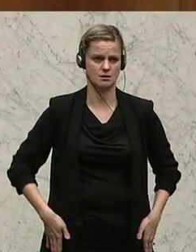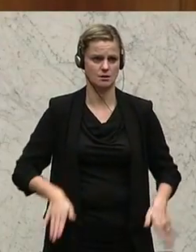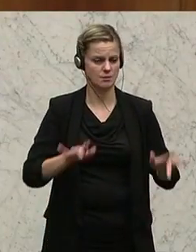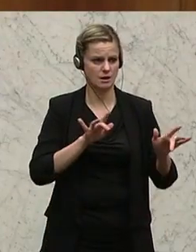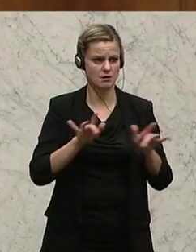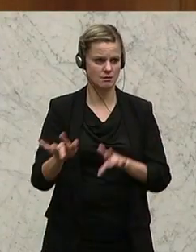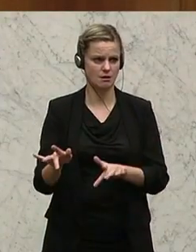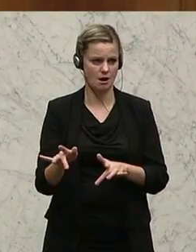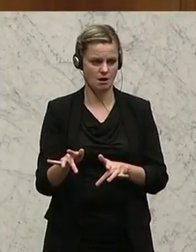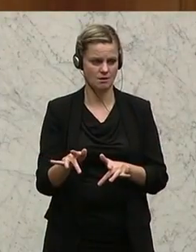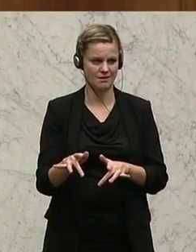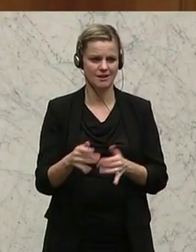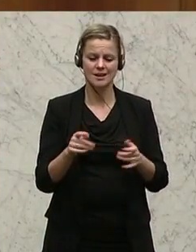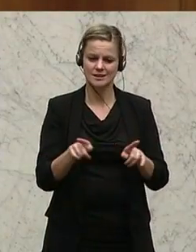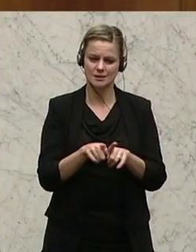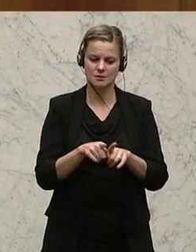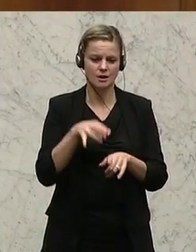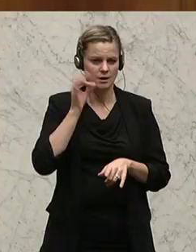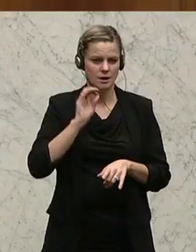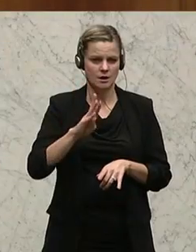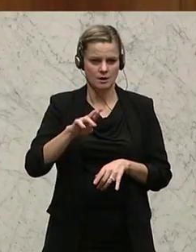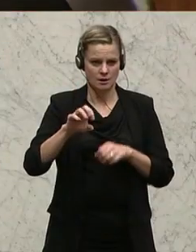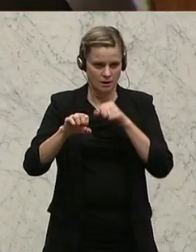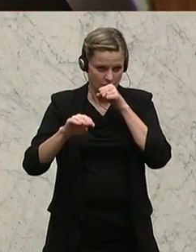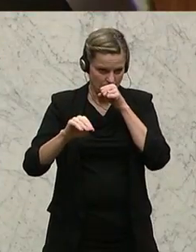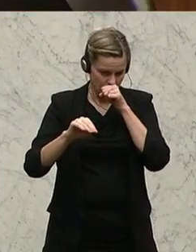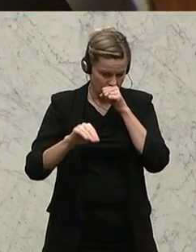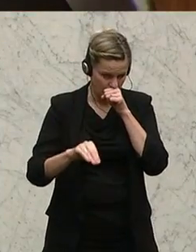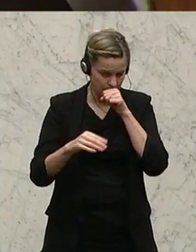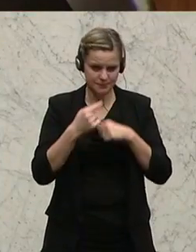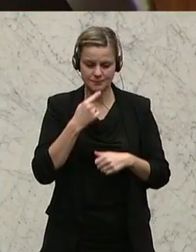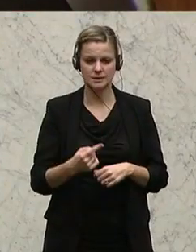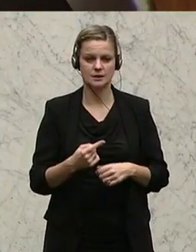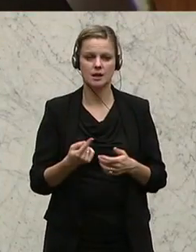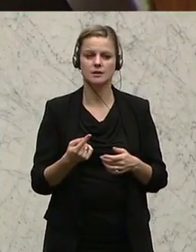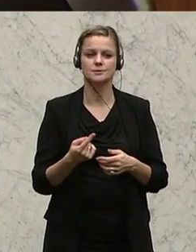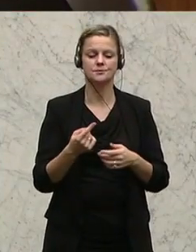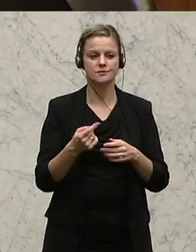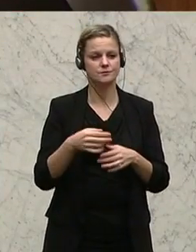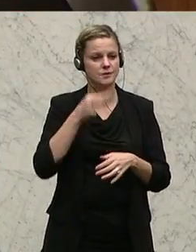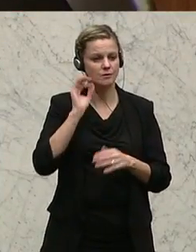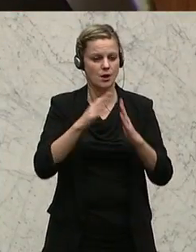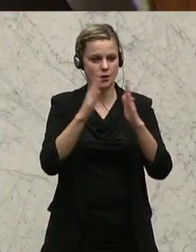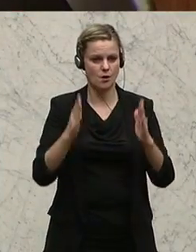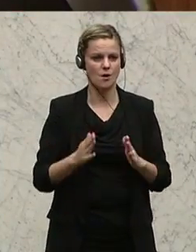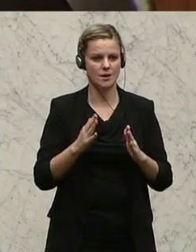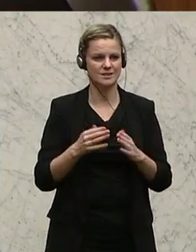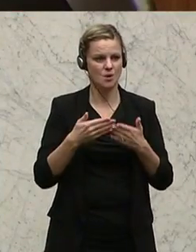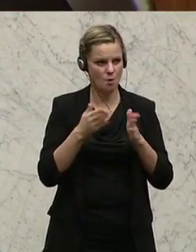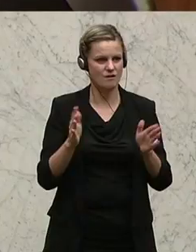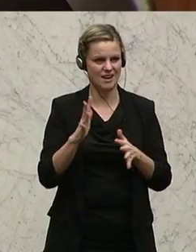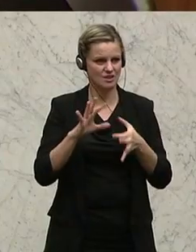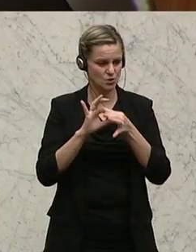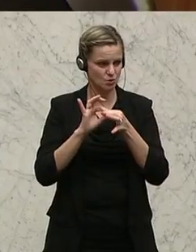ist so, wie Andrea Brehme sagt, bei den Wiener Frauenhäusern, die mit der Stadt Wien und mit der öffentlichen Hand zu tun haben, gibt es diese Einschränkungen